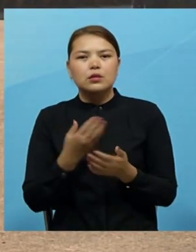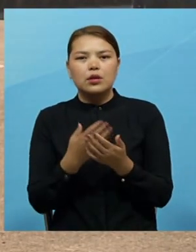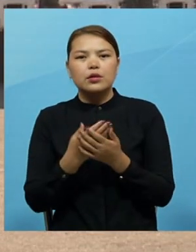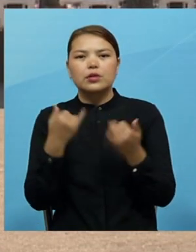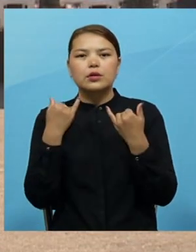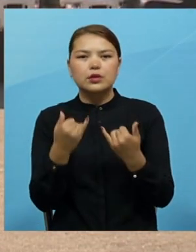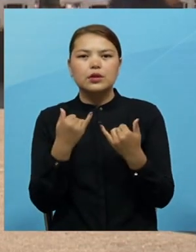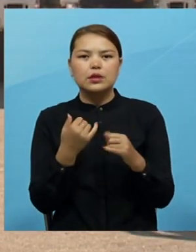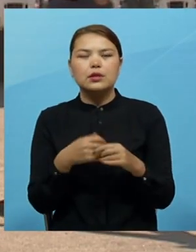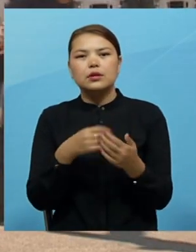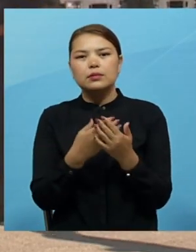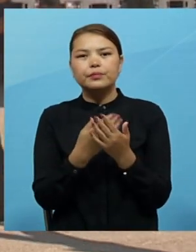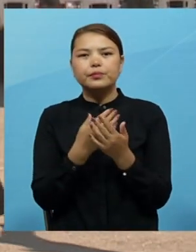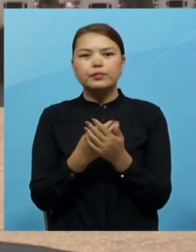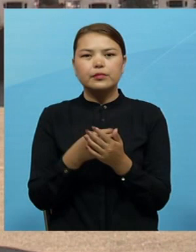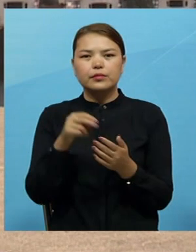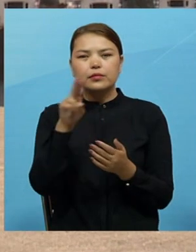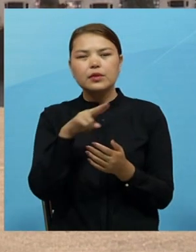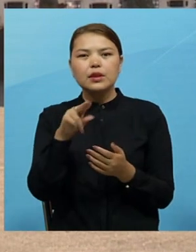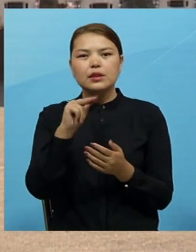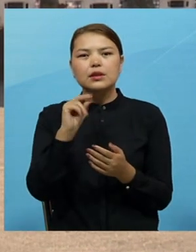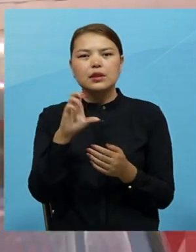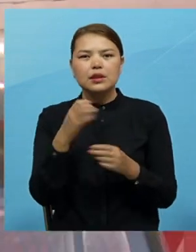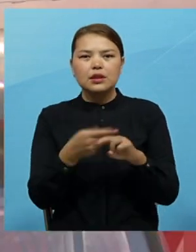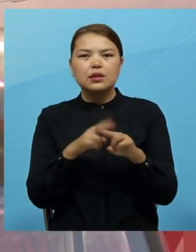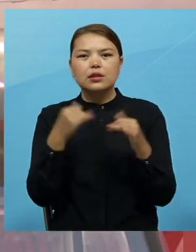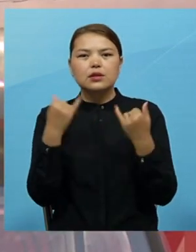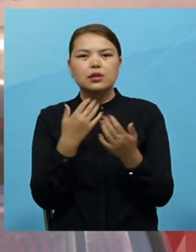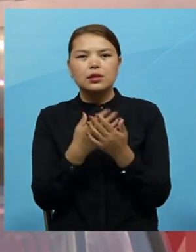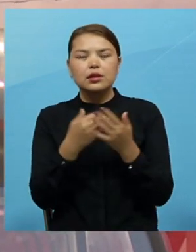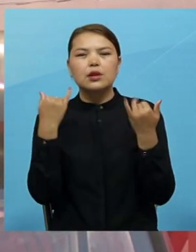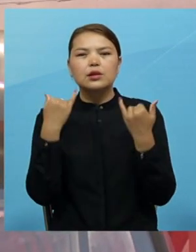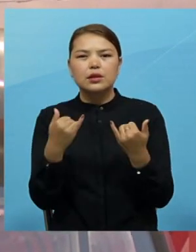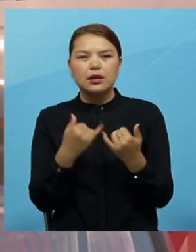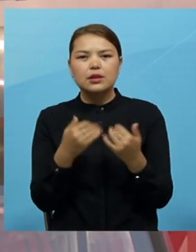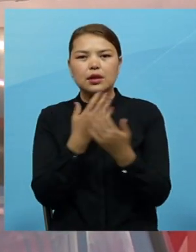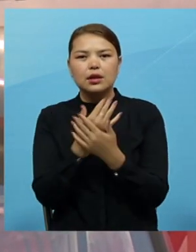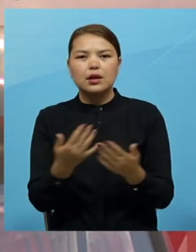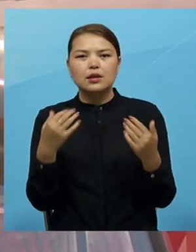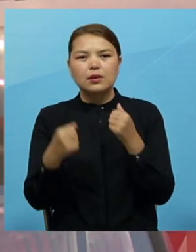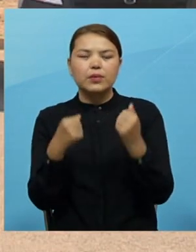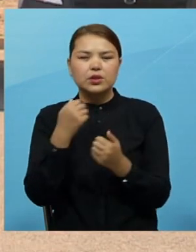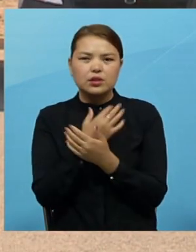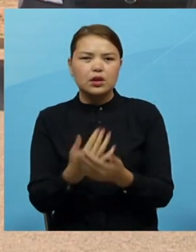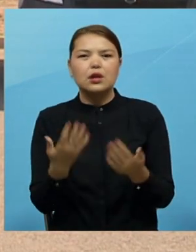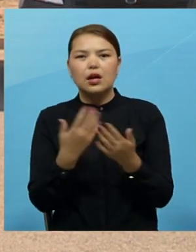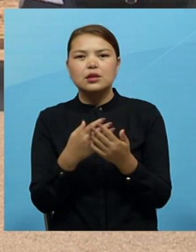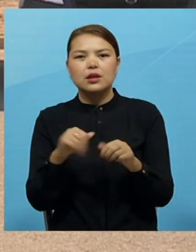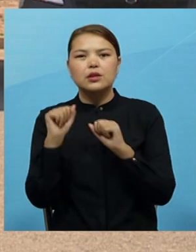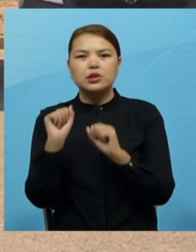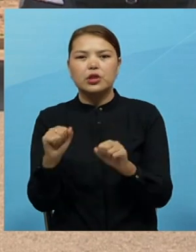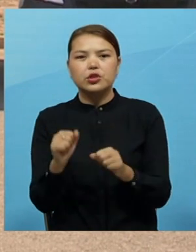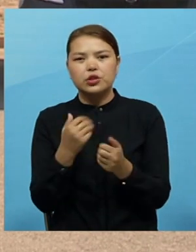Өңірдегі төтенше жағдайлар департаменті жаңа 31 автокөлікпен толықты. Осылайша облыстық гарнизондағы техникалар 90%-ға